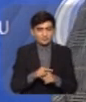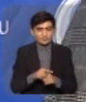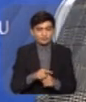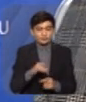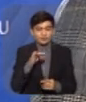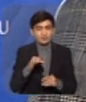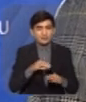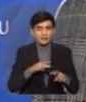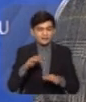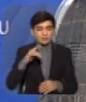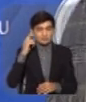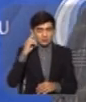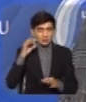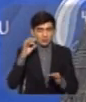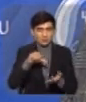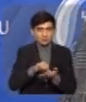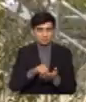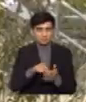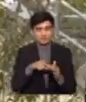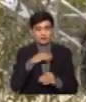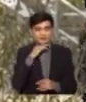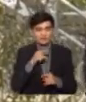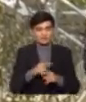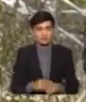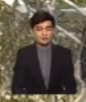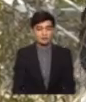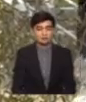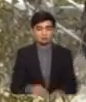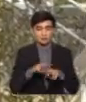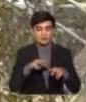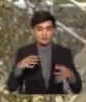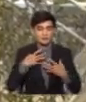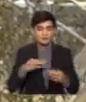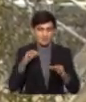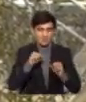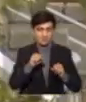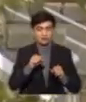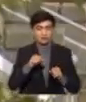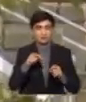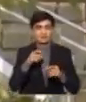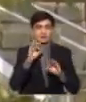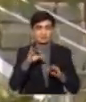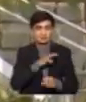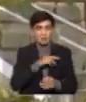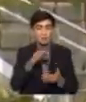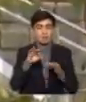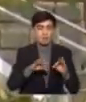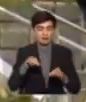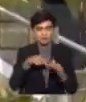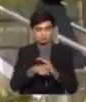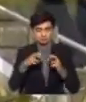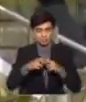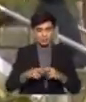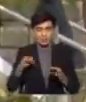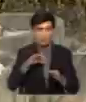в действиях психиатров достаточно. В Министерстве здравоохранения рассказали, что проект находится на стадии рассмотрения